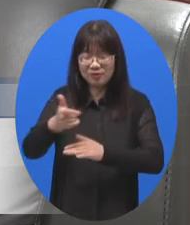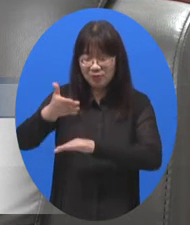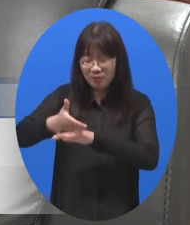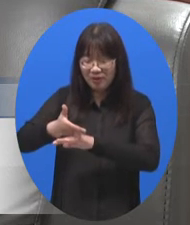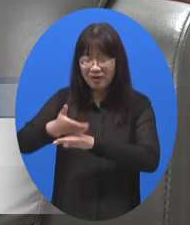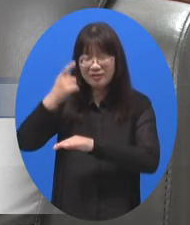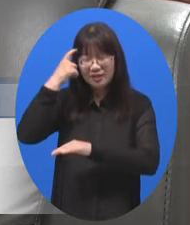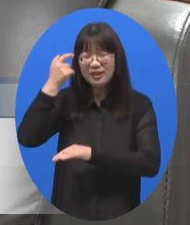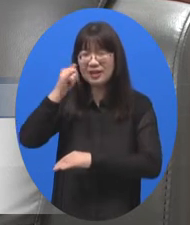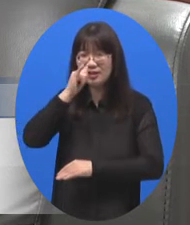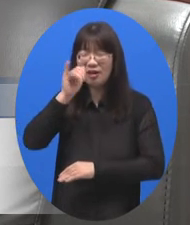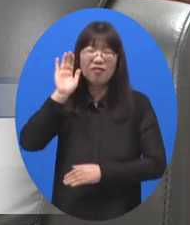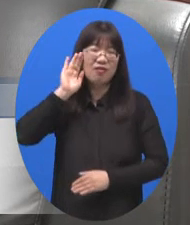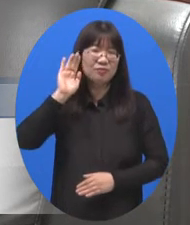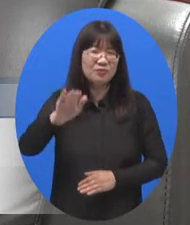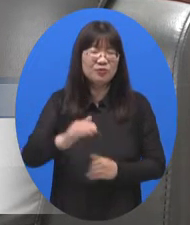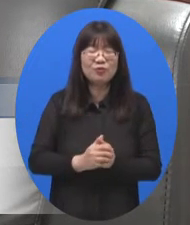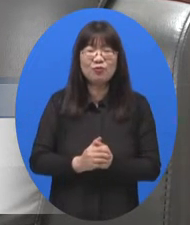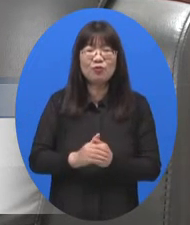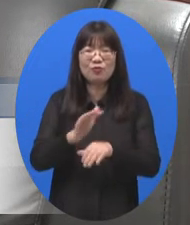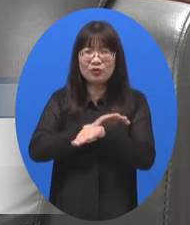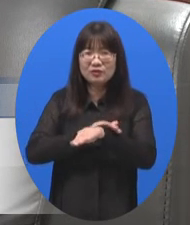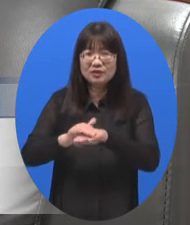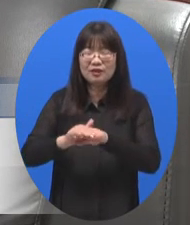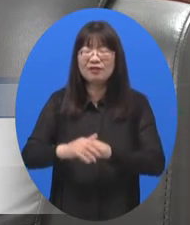생각해요 뭐 앞으로도 잘